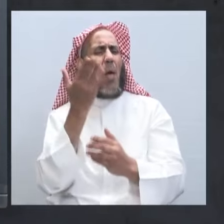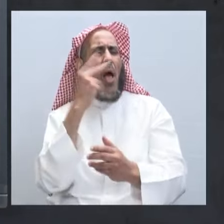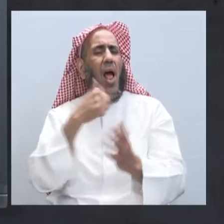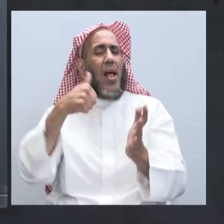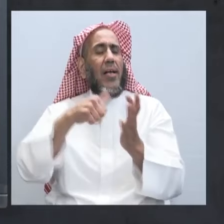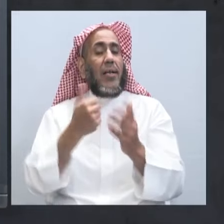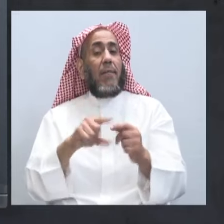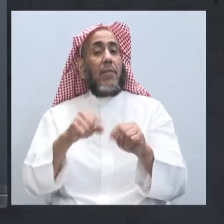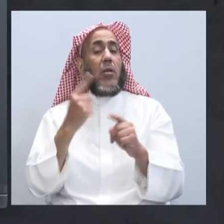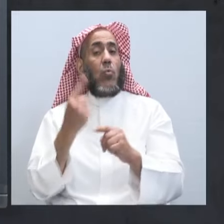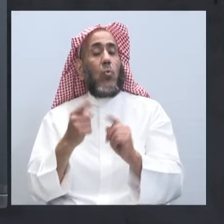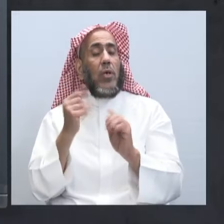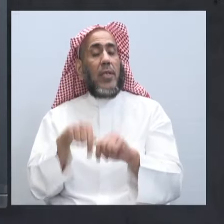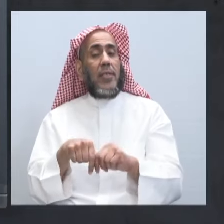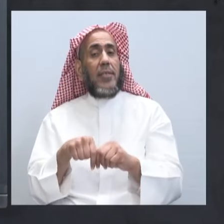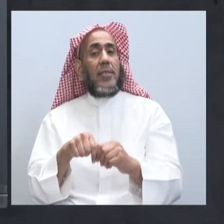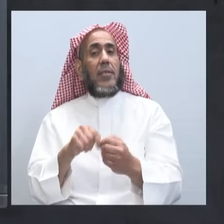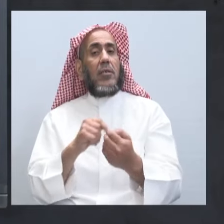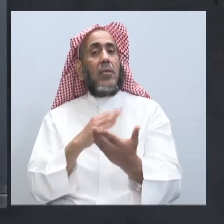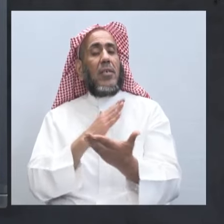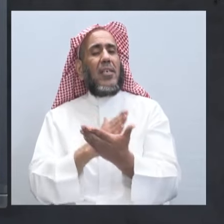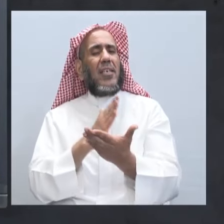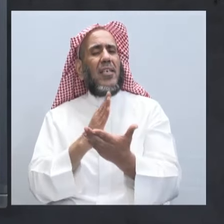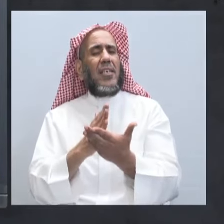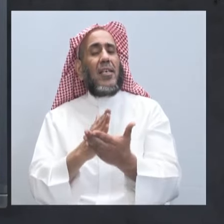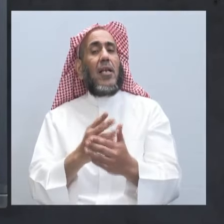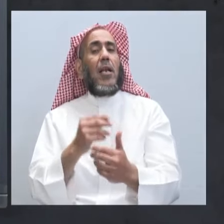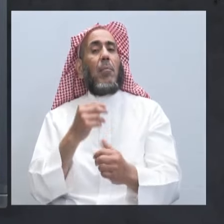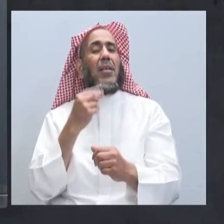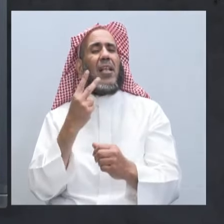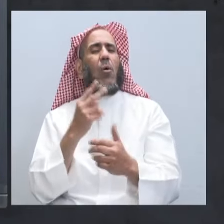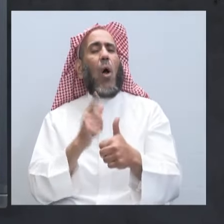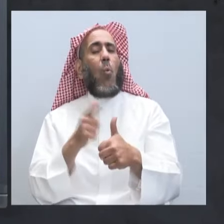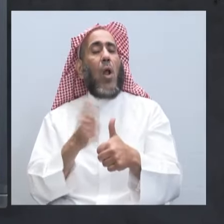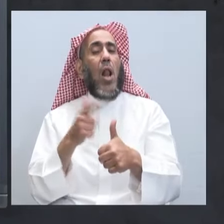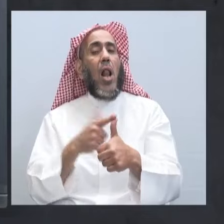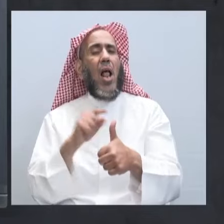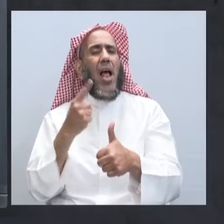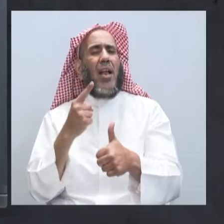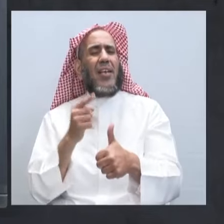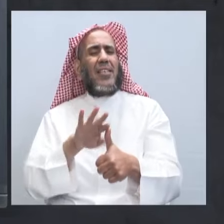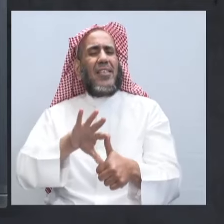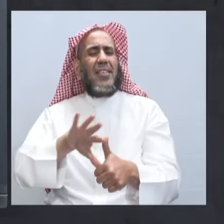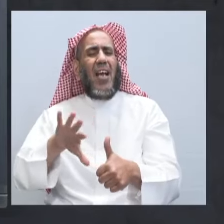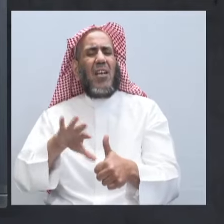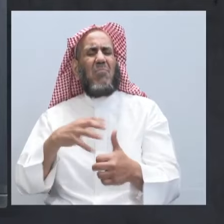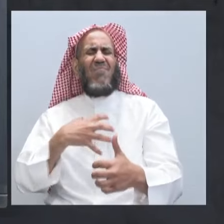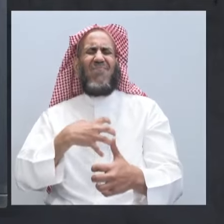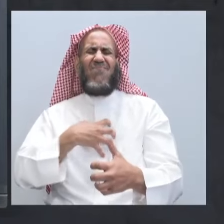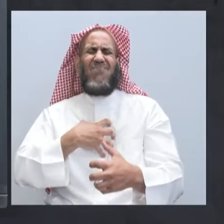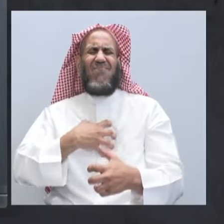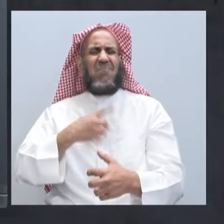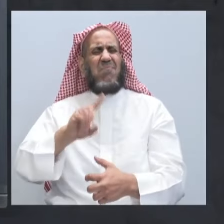هذه سنقسم في وحدتنا الى درسين احدهما عن التشاؤم